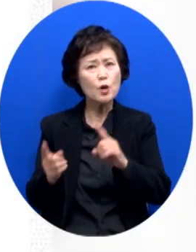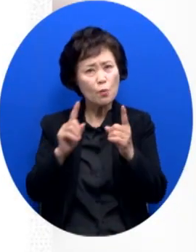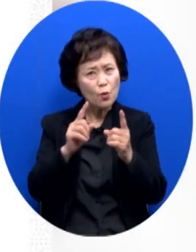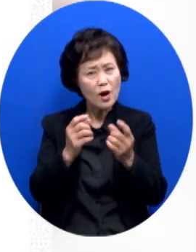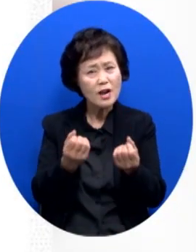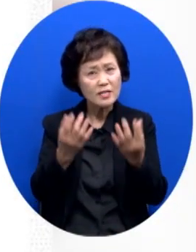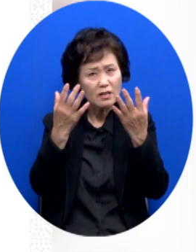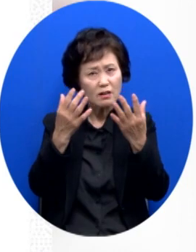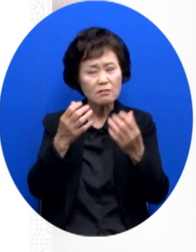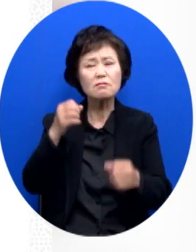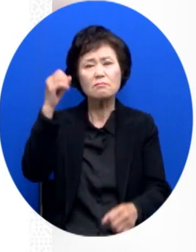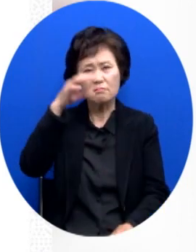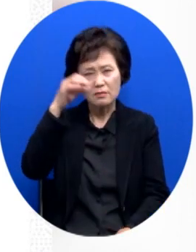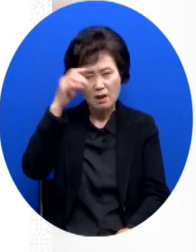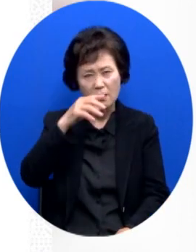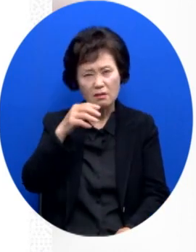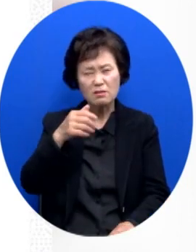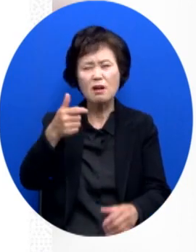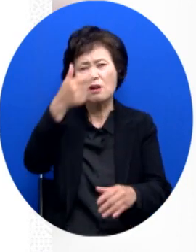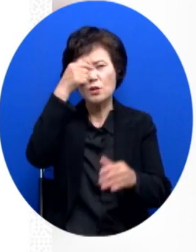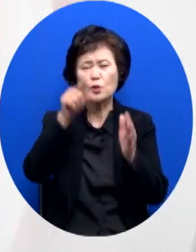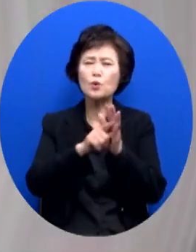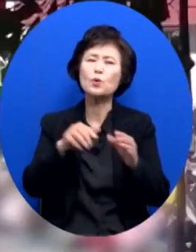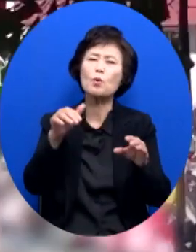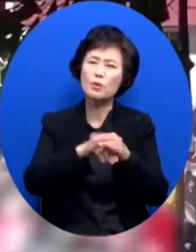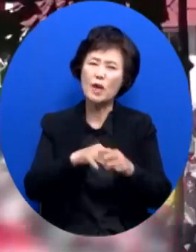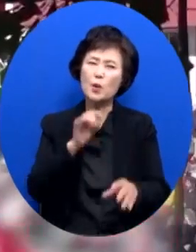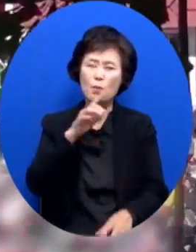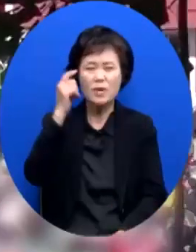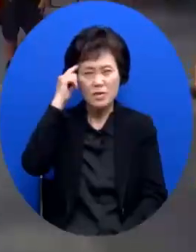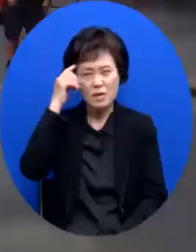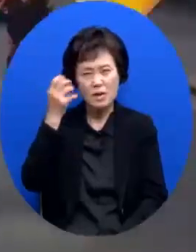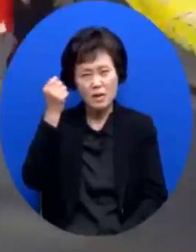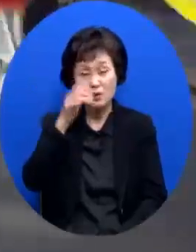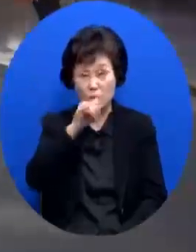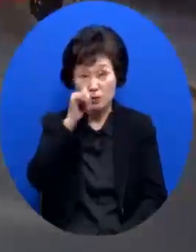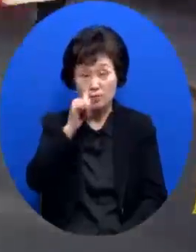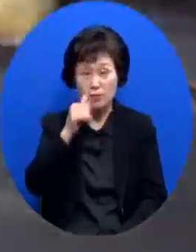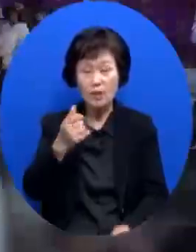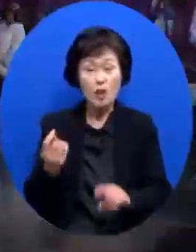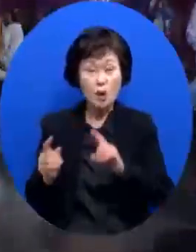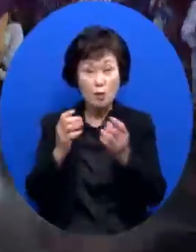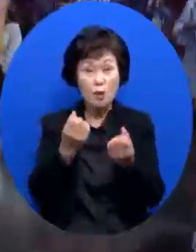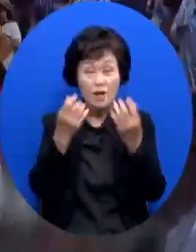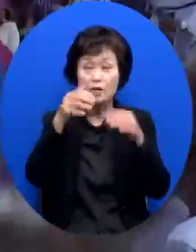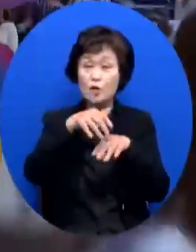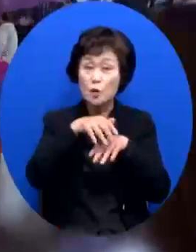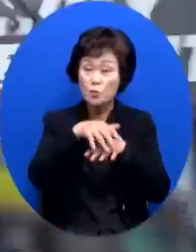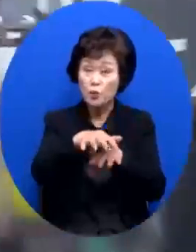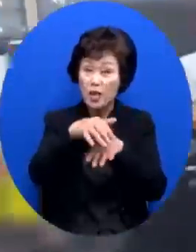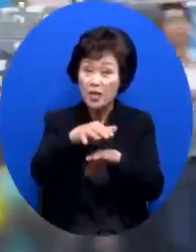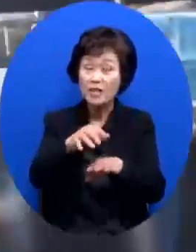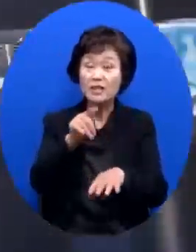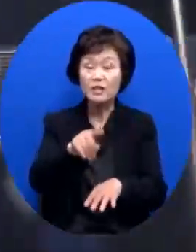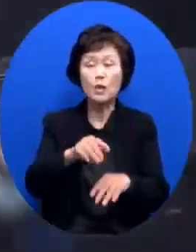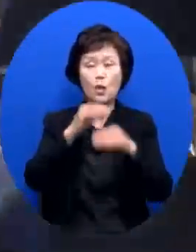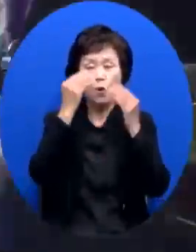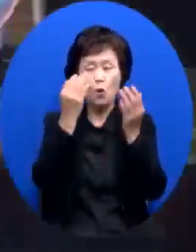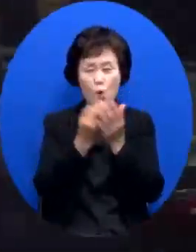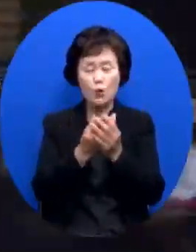그저 형식적인 기독교 문화로 인식하고 있었습니다. 부활절 퍼레이드는 부활 소식을 온전히 축하하기